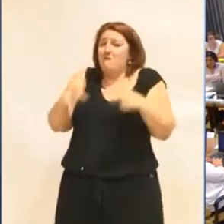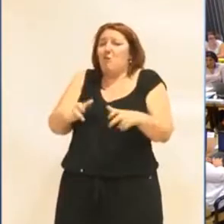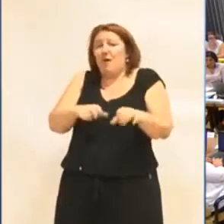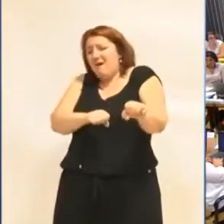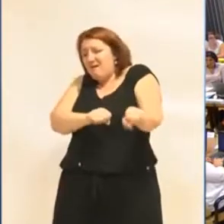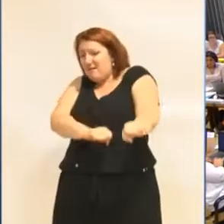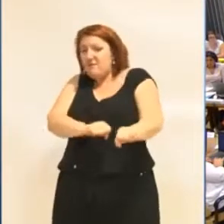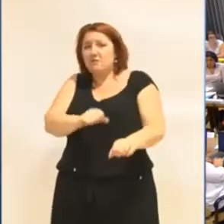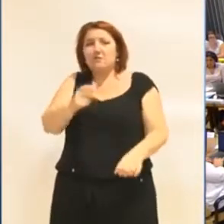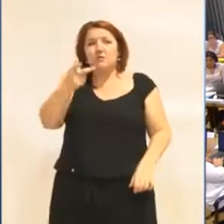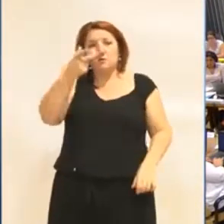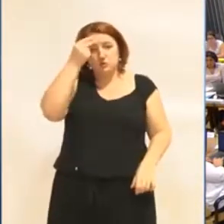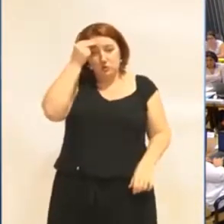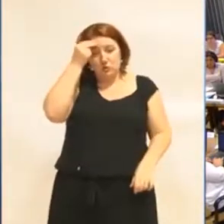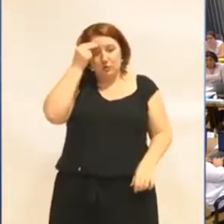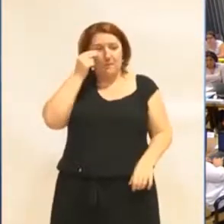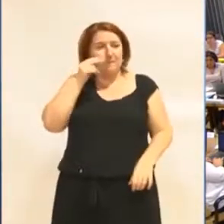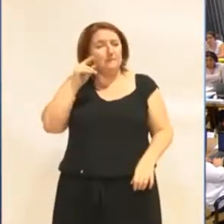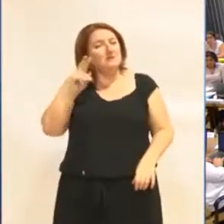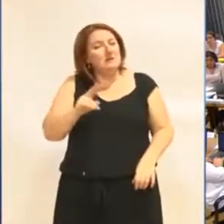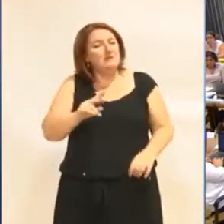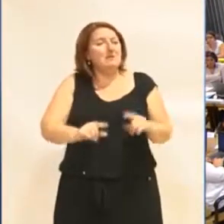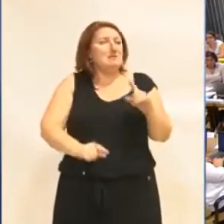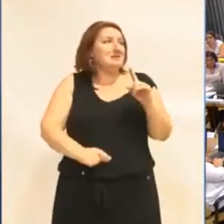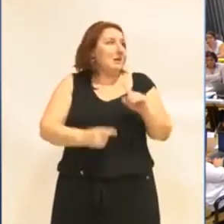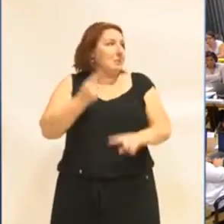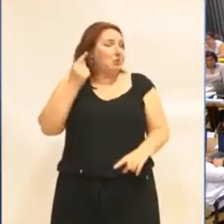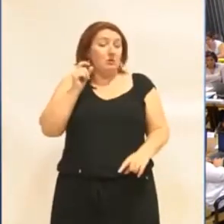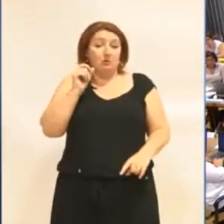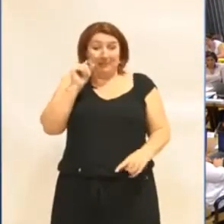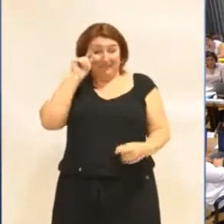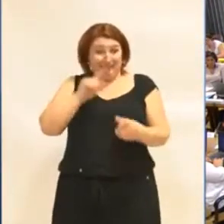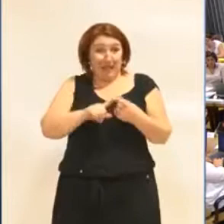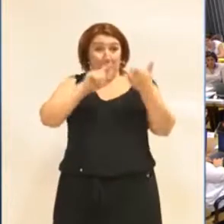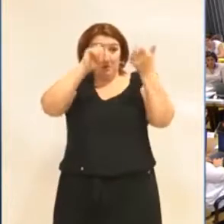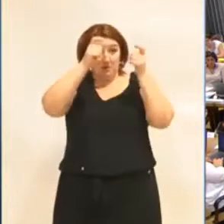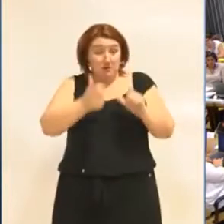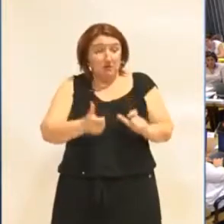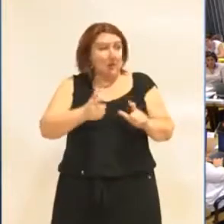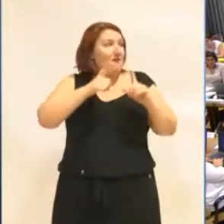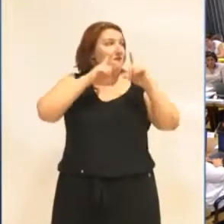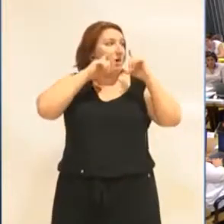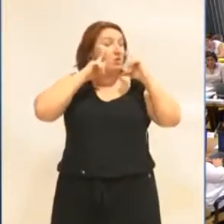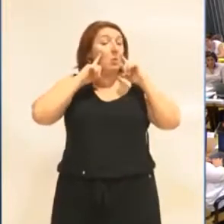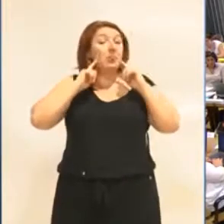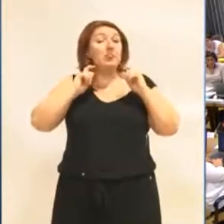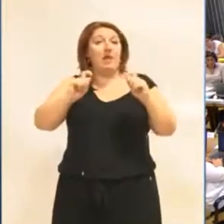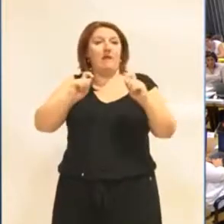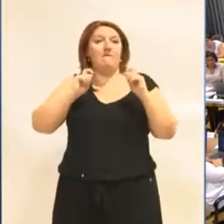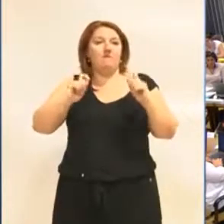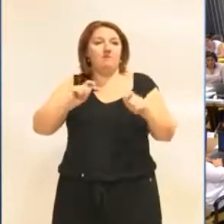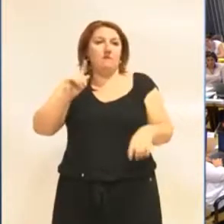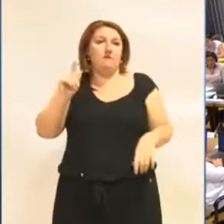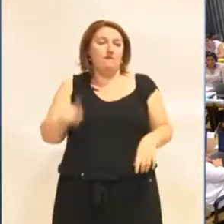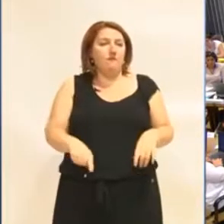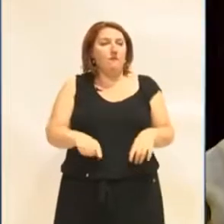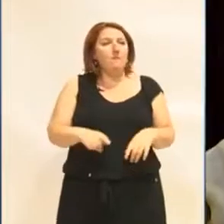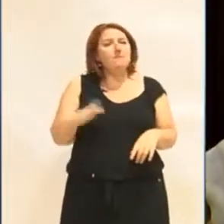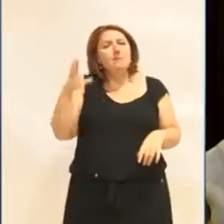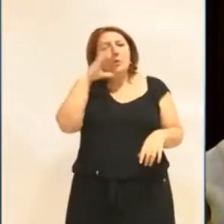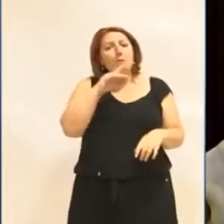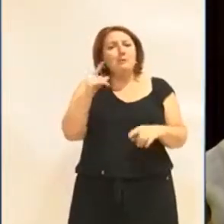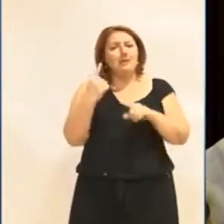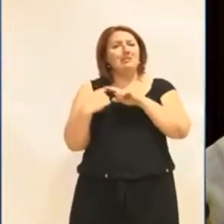ce dossier, on doit être très vigilant. Je vous rappelle que lors du précédent